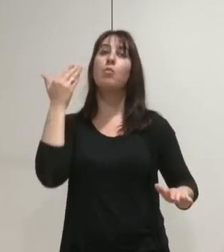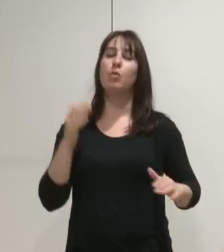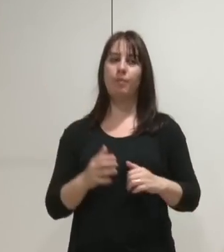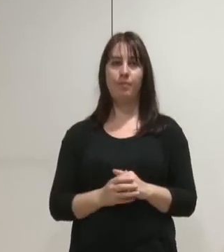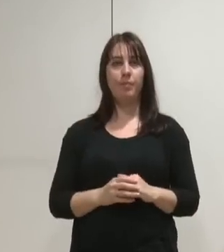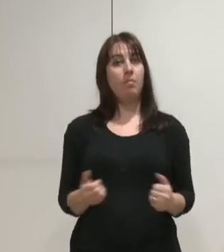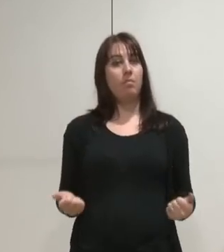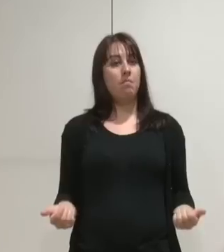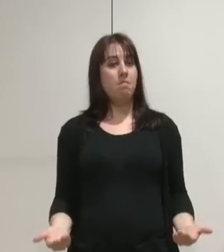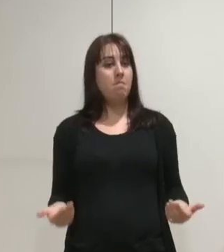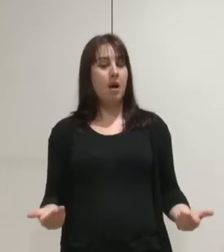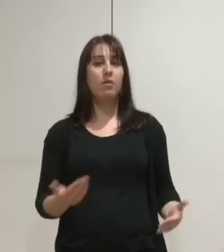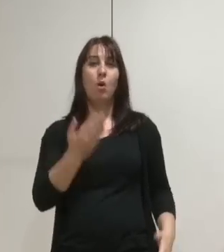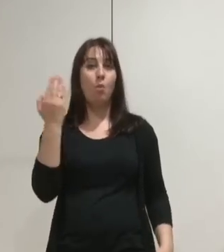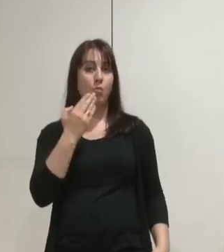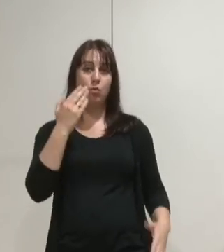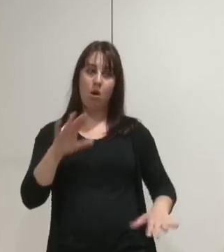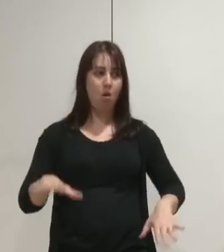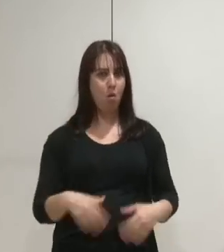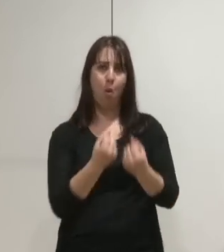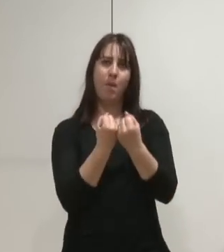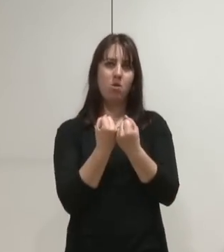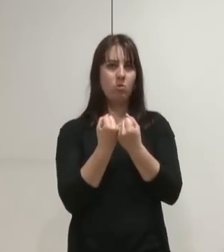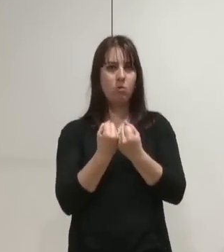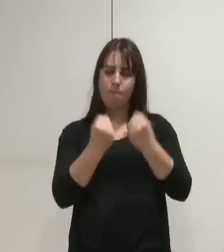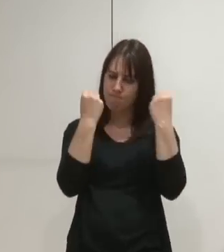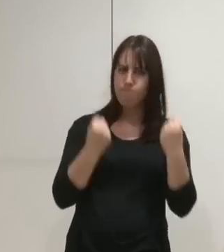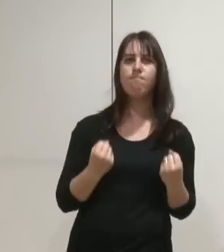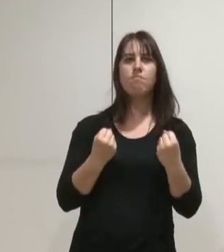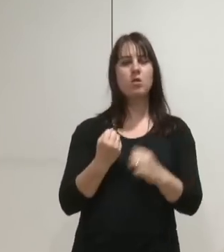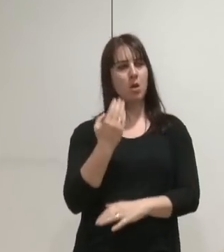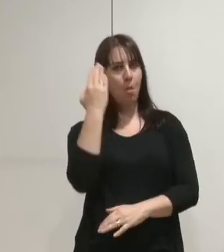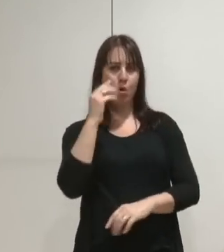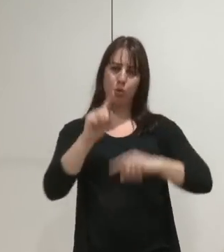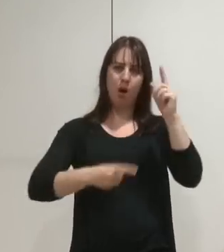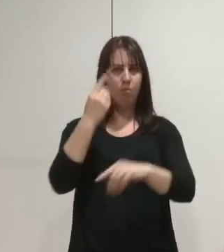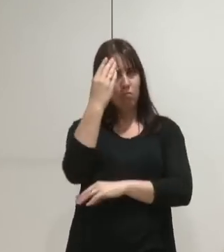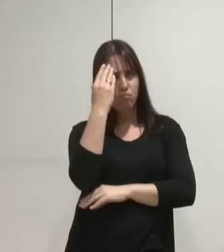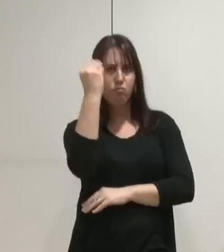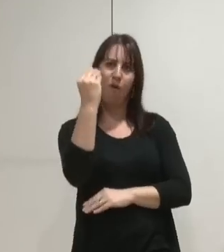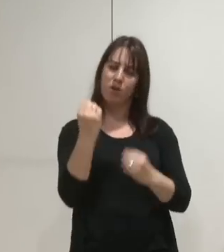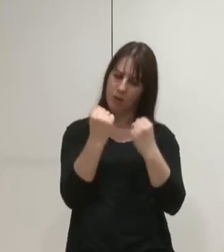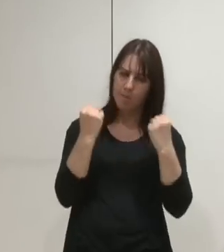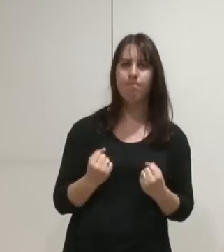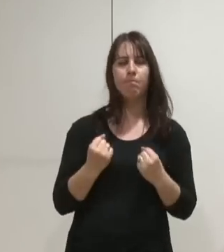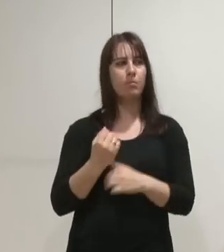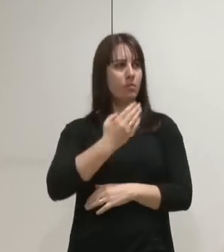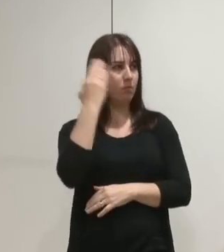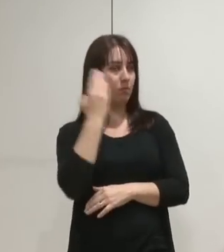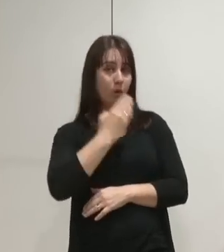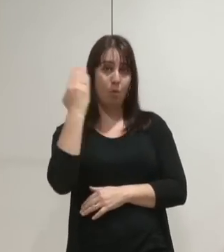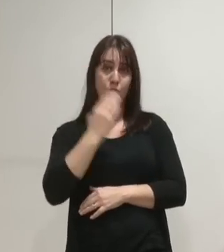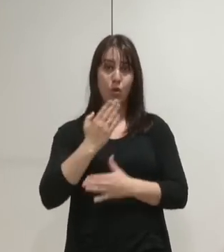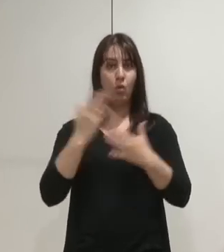aujourd'hui de renforcer la compétence nous avons besoin de professionnalisation nous avons besoin plus que jamais de